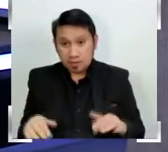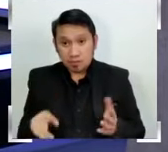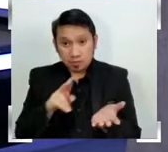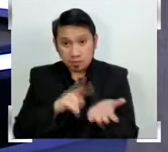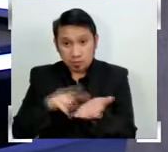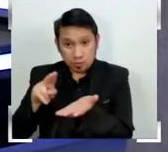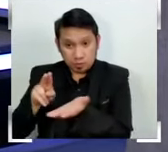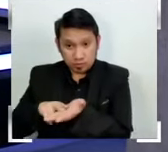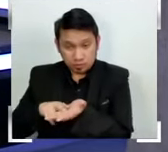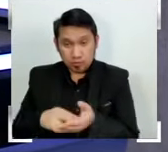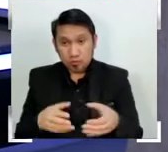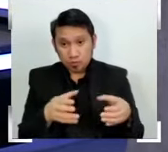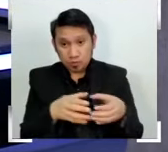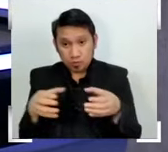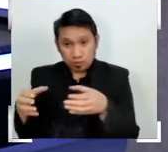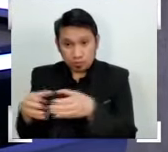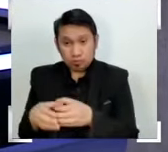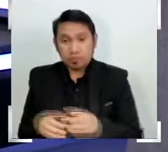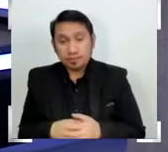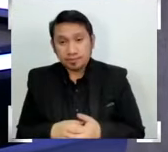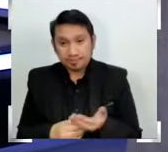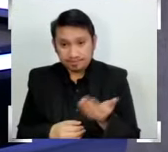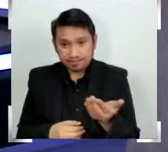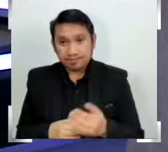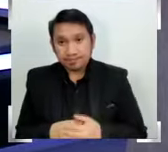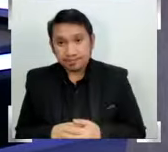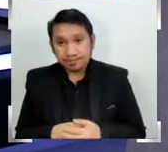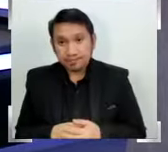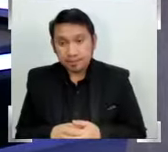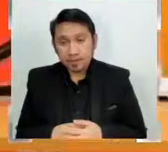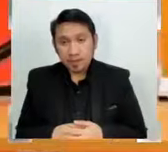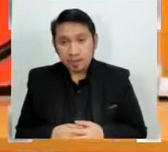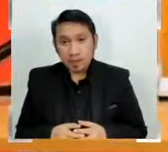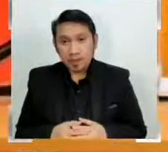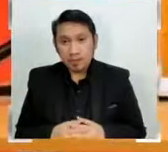ang dalawang partido. Saksi, sina Rafi Tima at Ivan Mayrina.